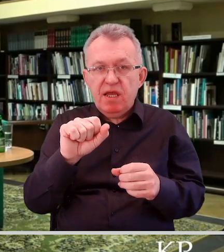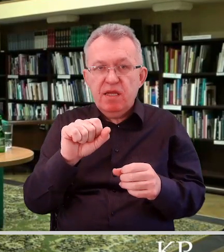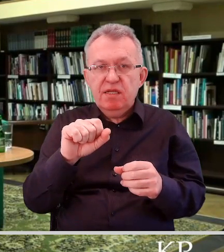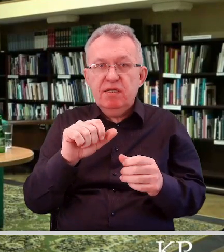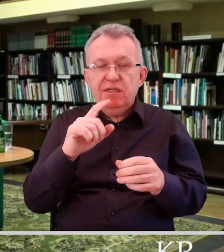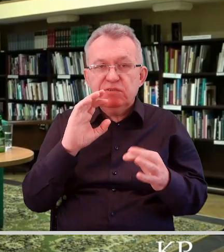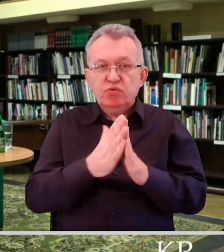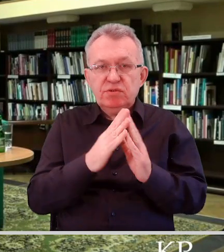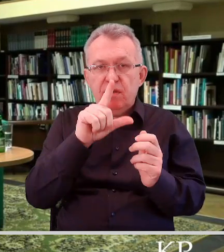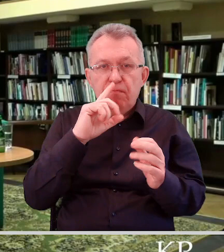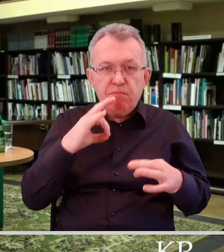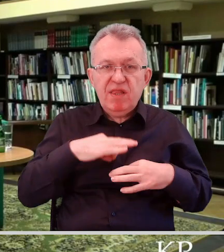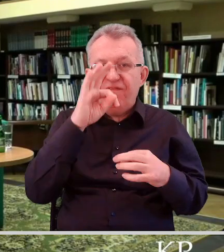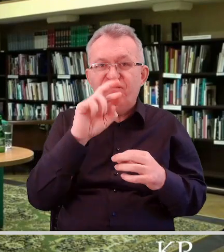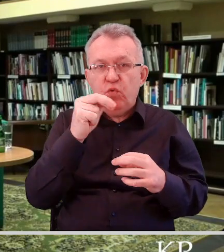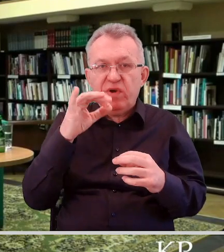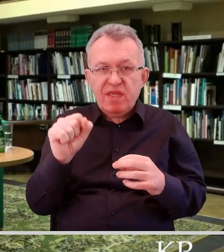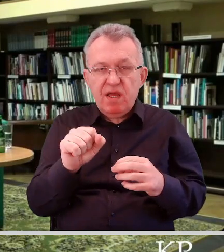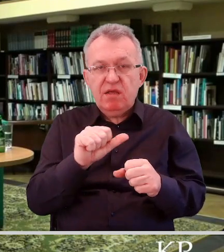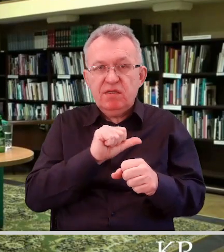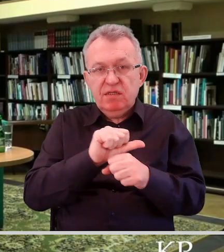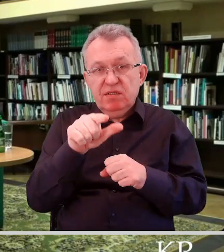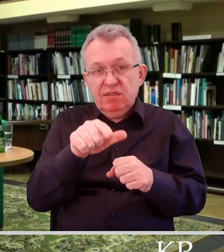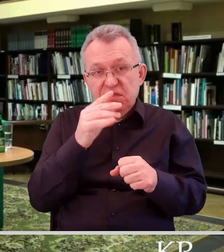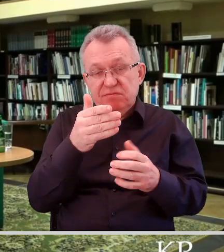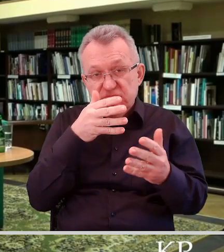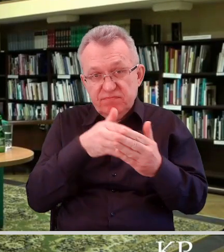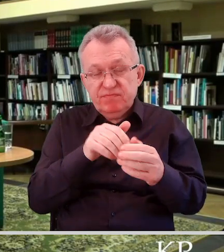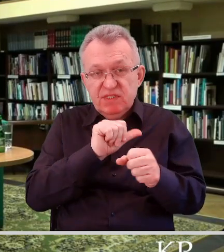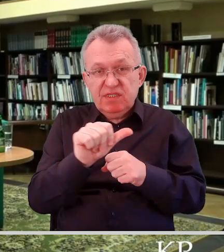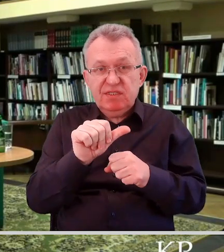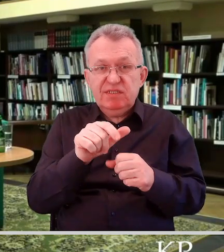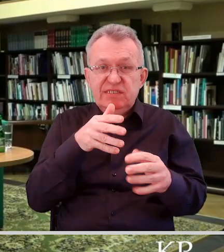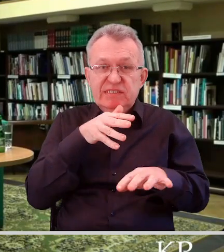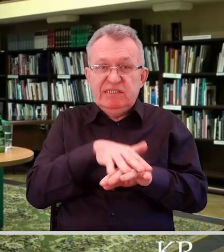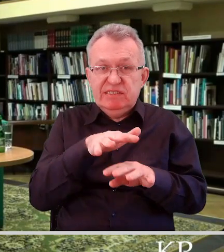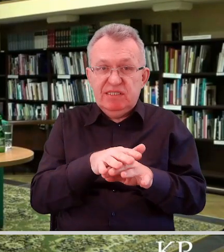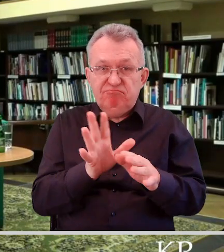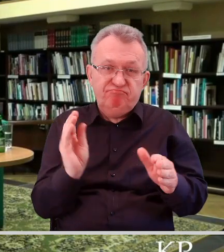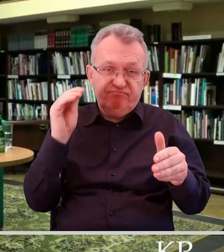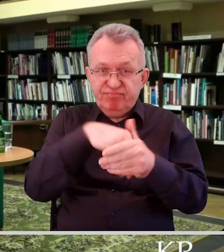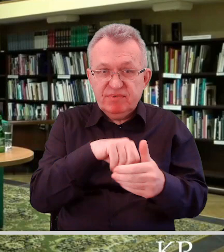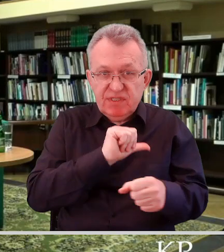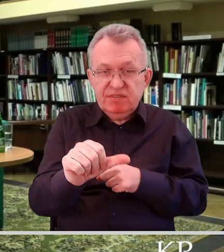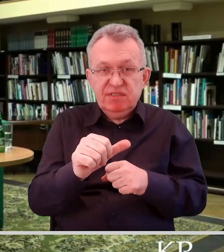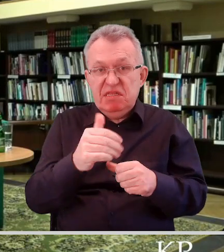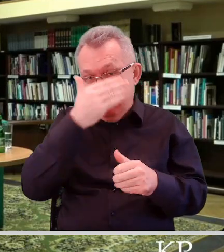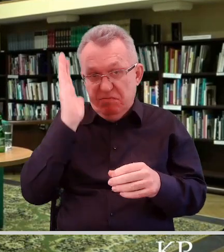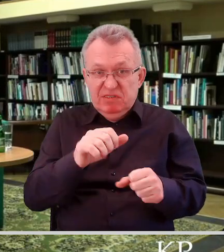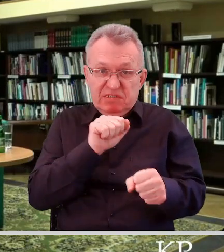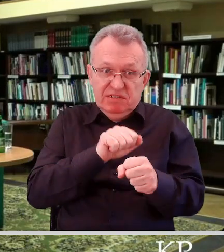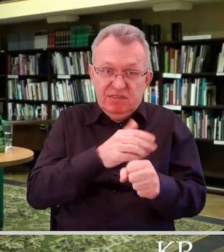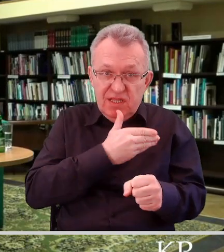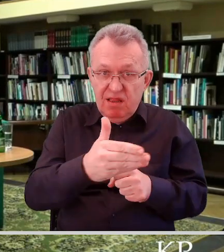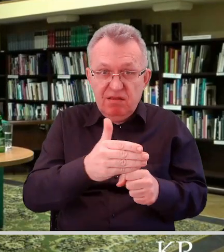Furii, która już jest bardzo sprawcza, ale ona też podlega, jakby wpada w szpony systemu w pewnym momencie, czyli nie wie, czy ma mścić się do końca